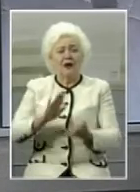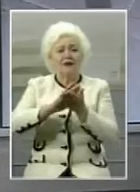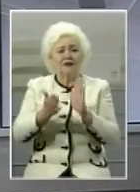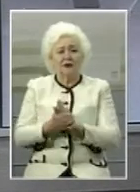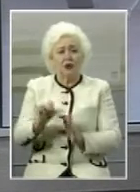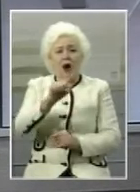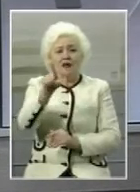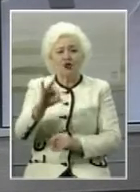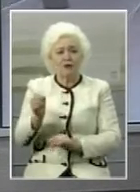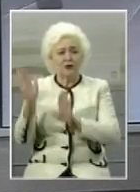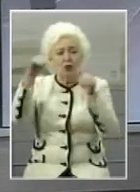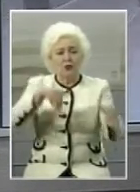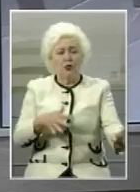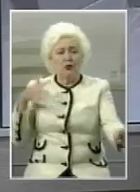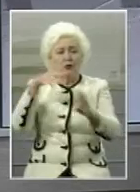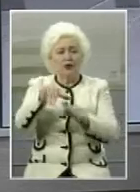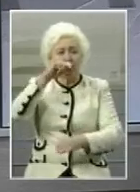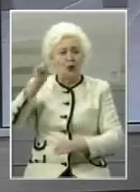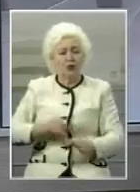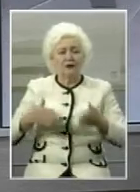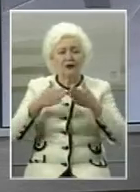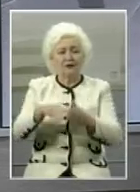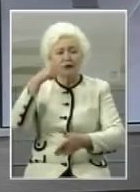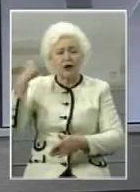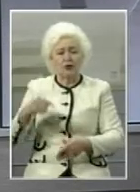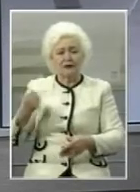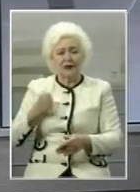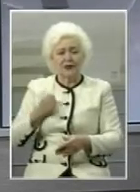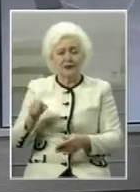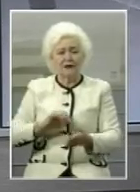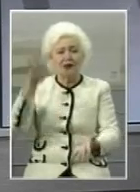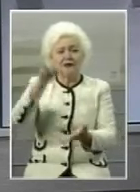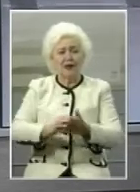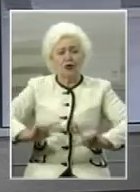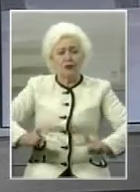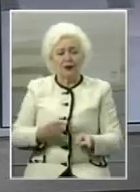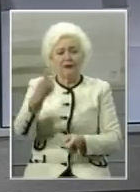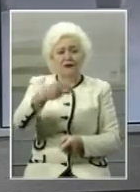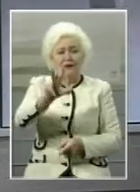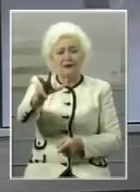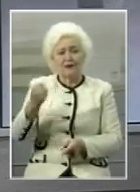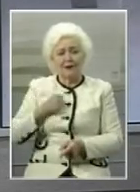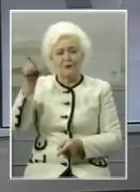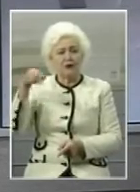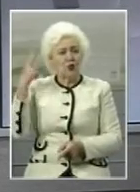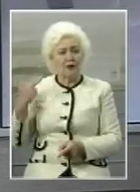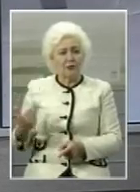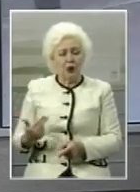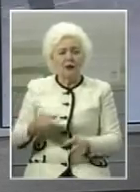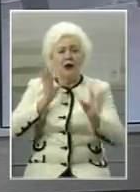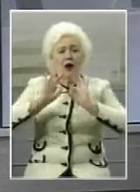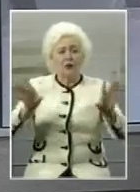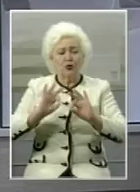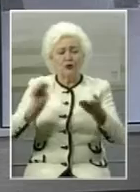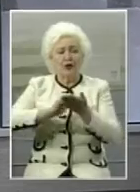Ситуацію в Азовському морі щодо тарану українських суден російськими військовими і захоплення в полон 23 військових моряків